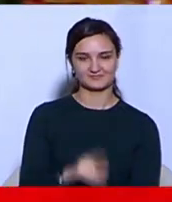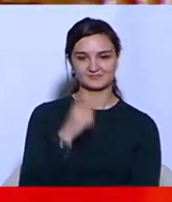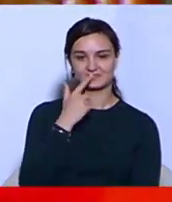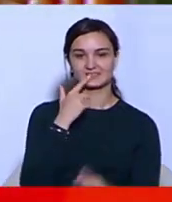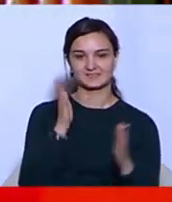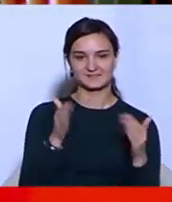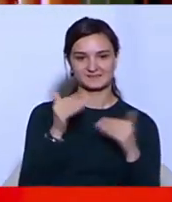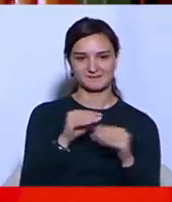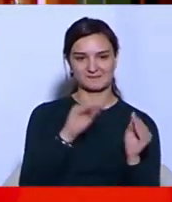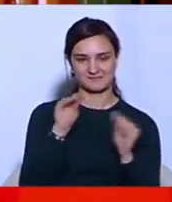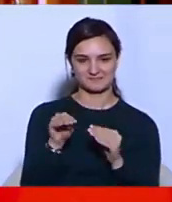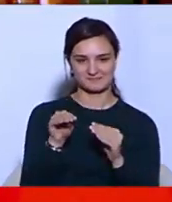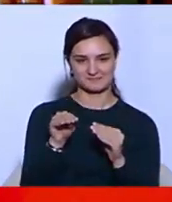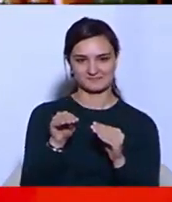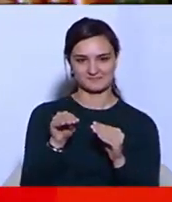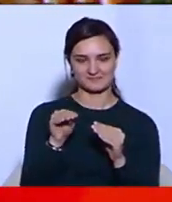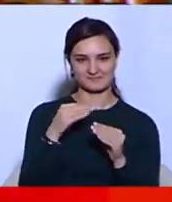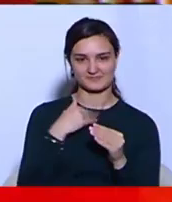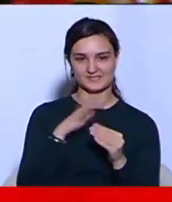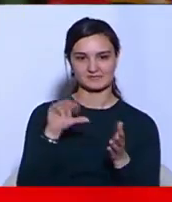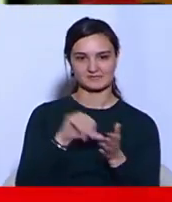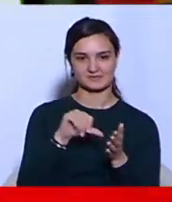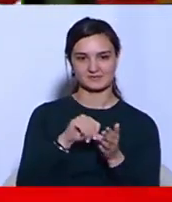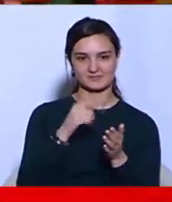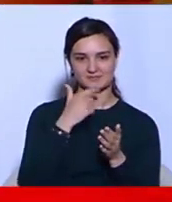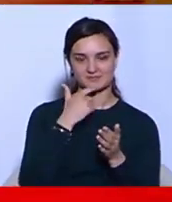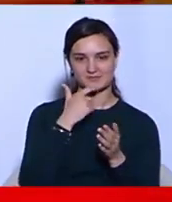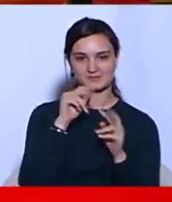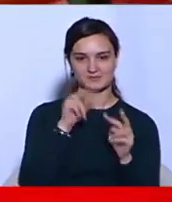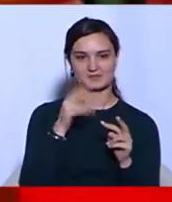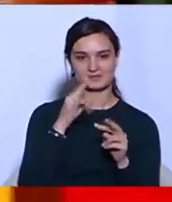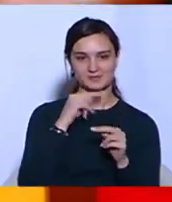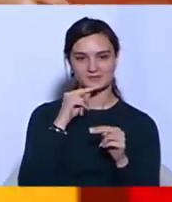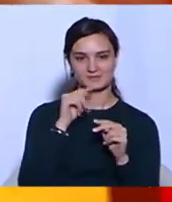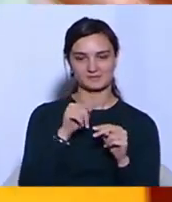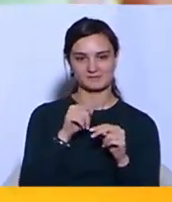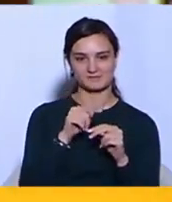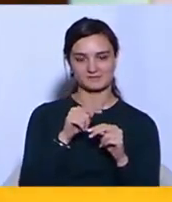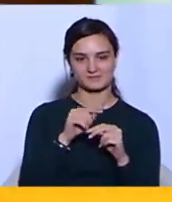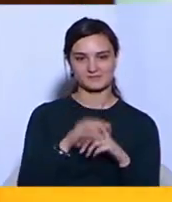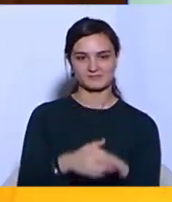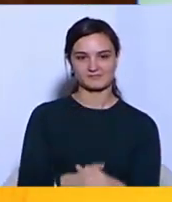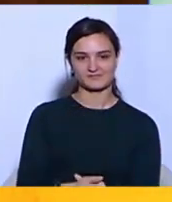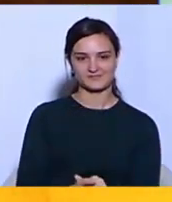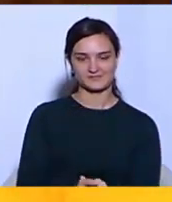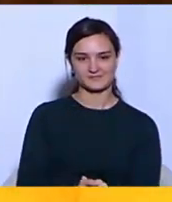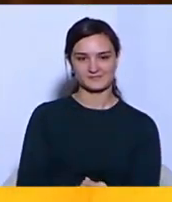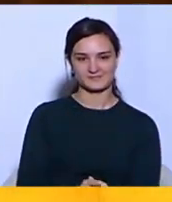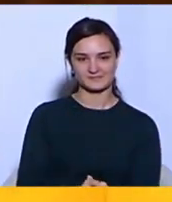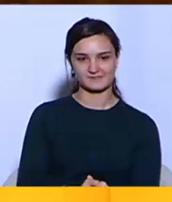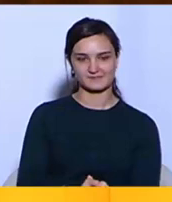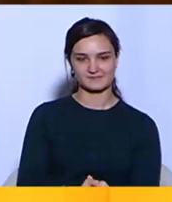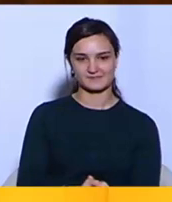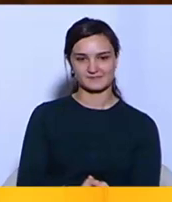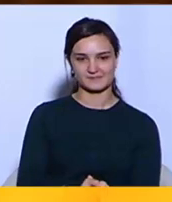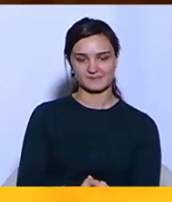წითელ ზონაში. მე არ მონაწილეობ, მე მინდა მაყურებელმა მიაქციოს ამას ყურადღება. ანუ პოპკორნი დავდეთ და